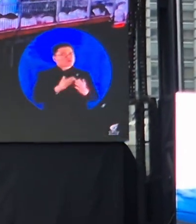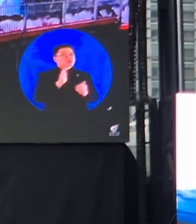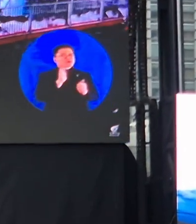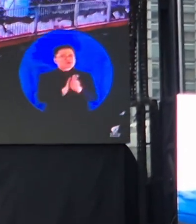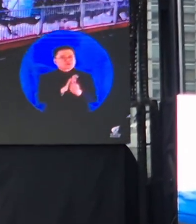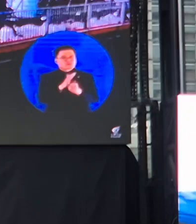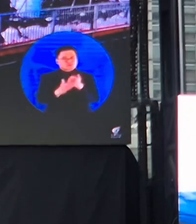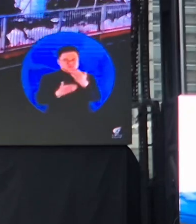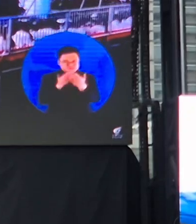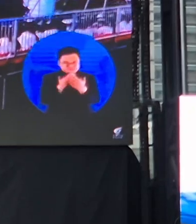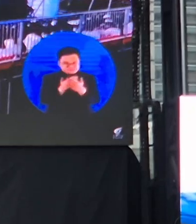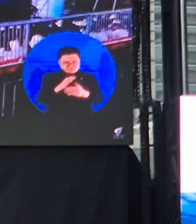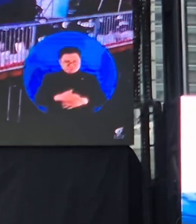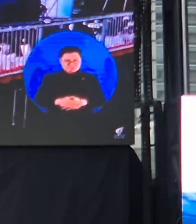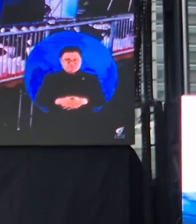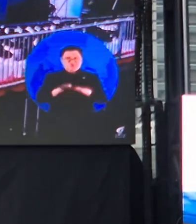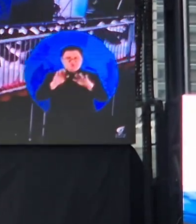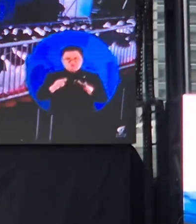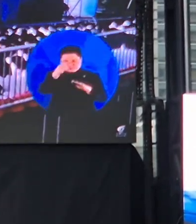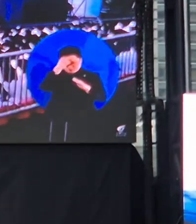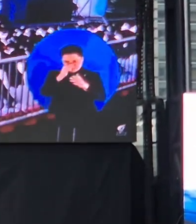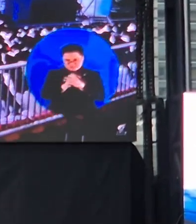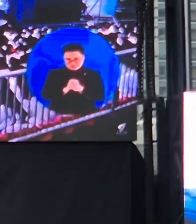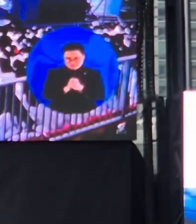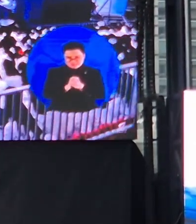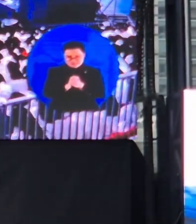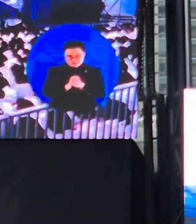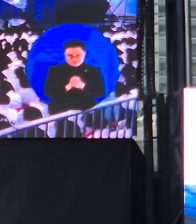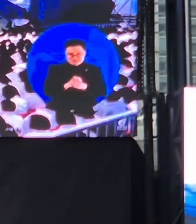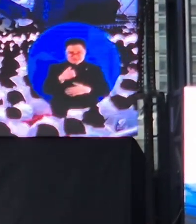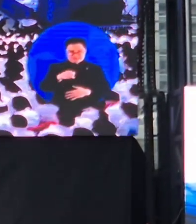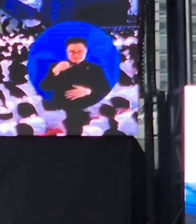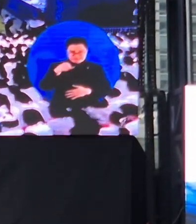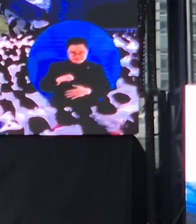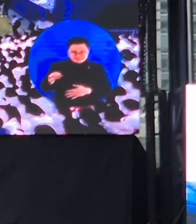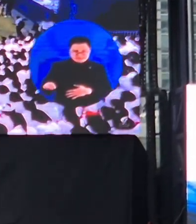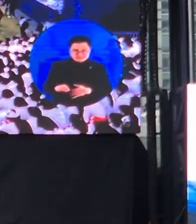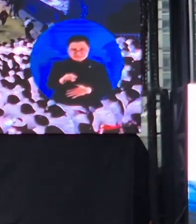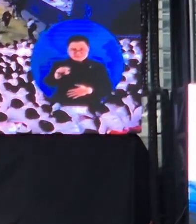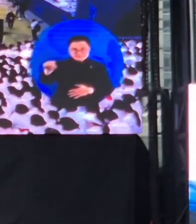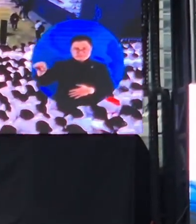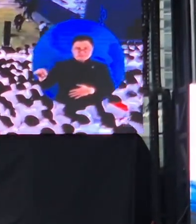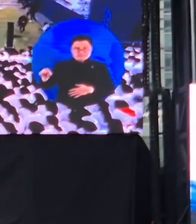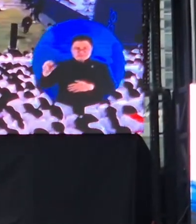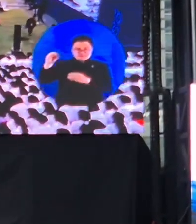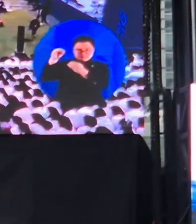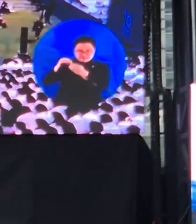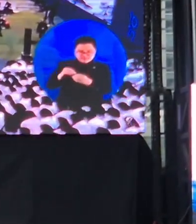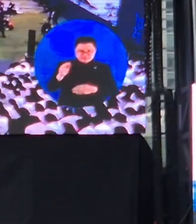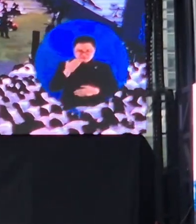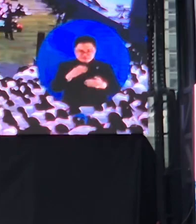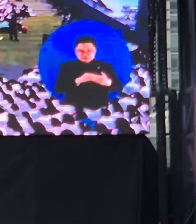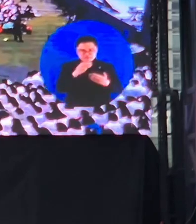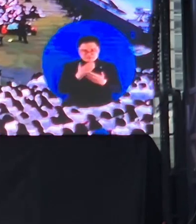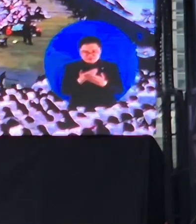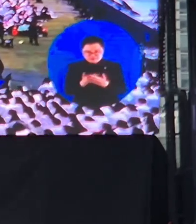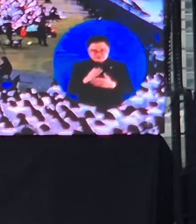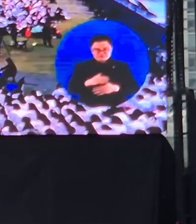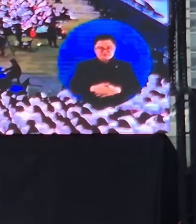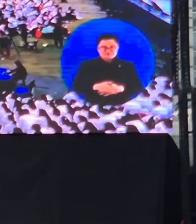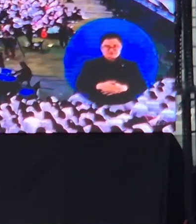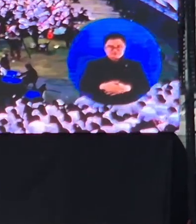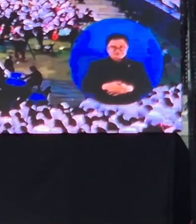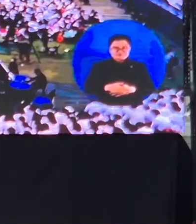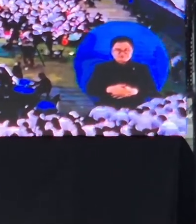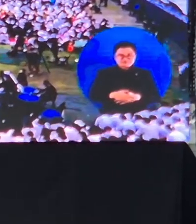도와주시옵소서. 오늘의 이 기도가 자녀들에게 유언이 되게 하여 주시옵소서. 삶으로 완전한